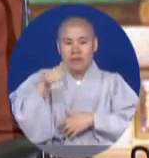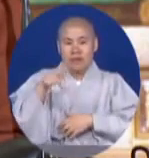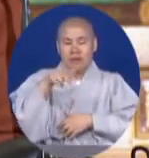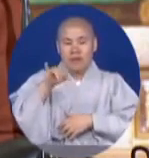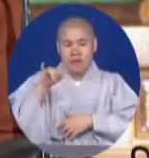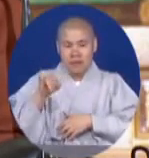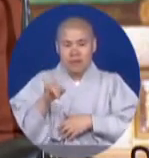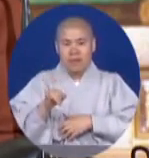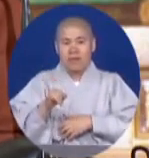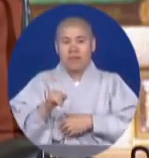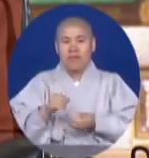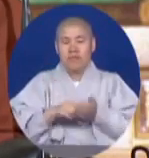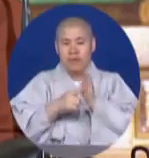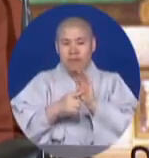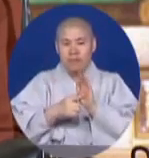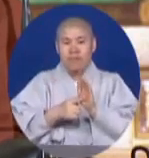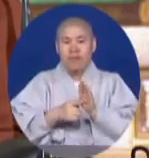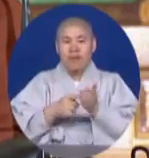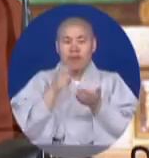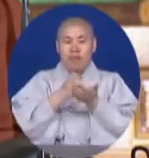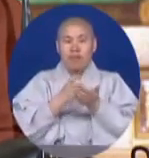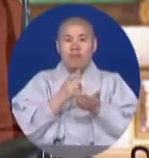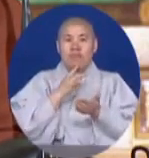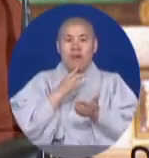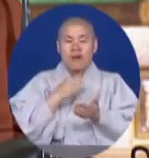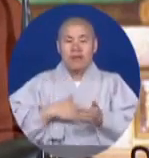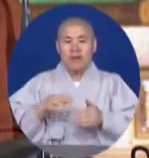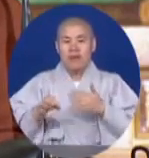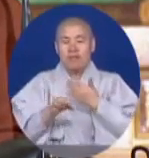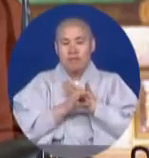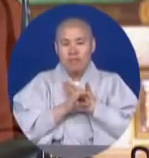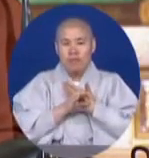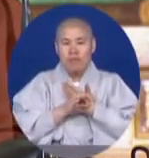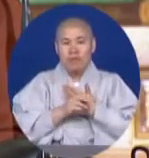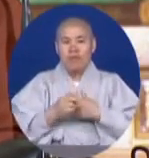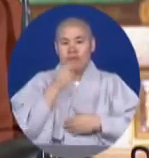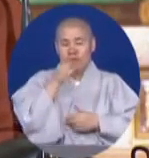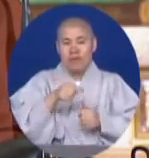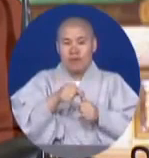법만 알아가지고 중생제도 못합니다. 중생을 알아야 됩니다.